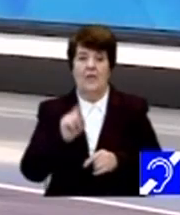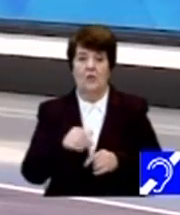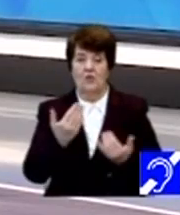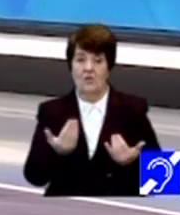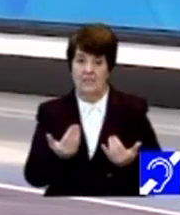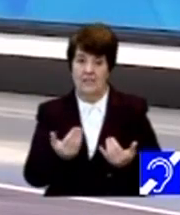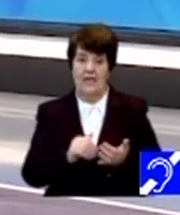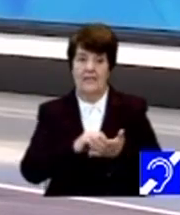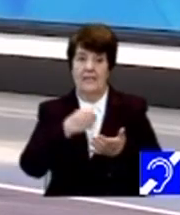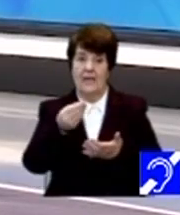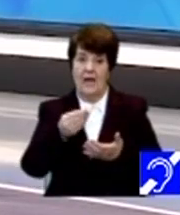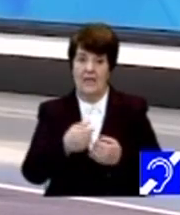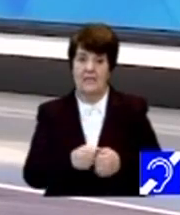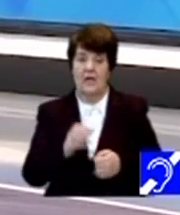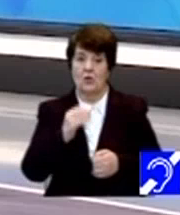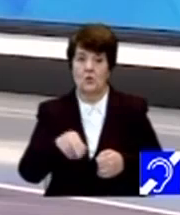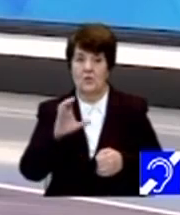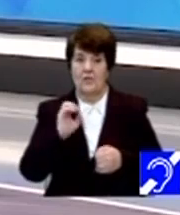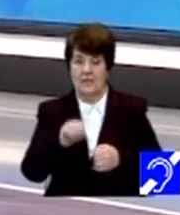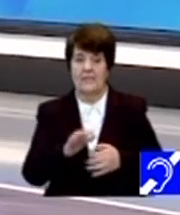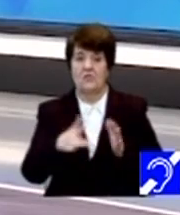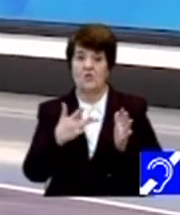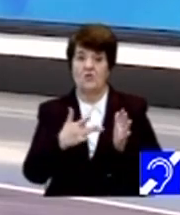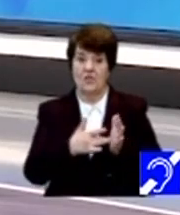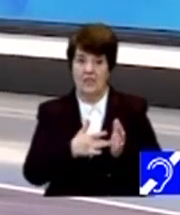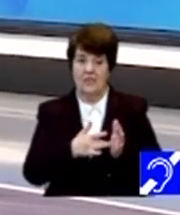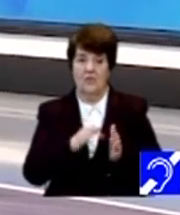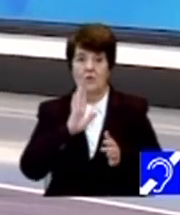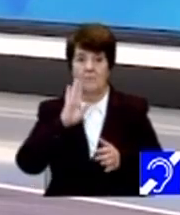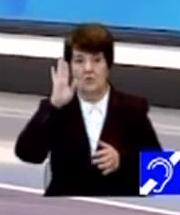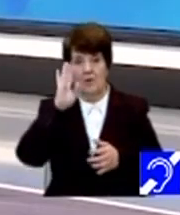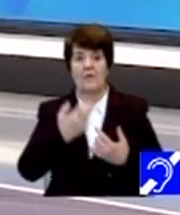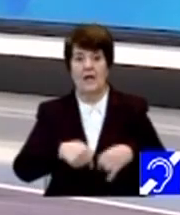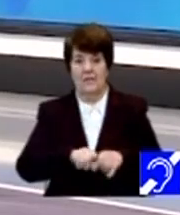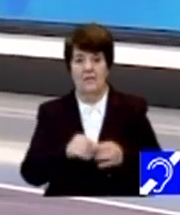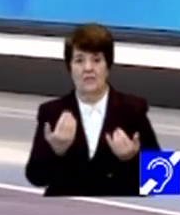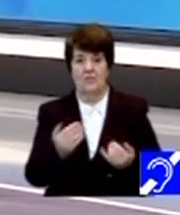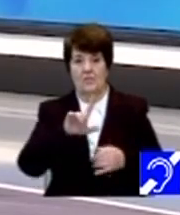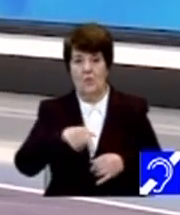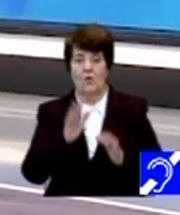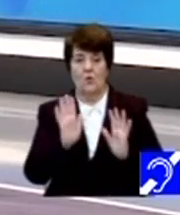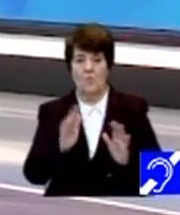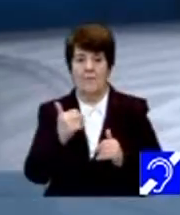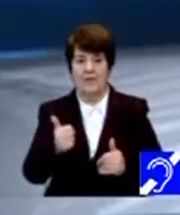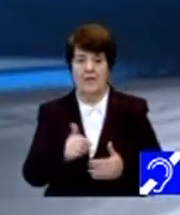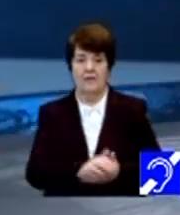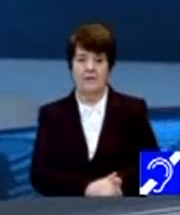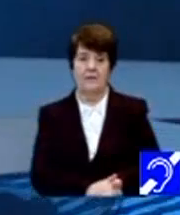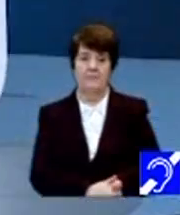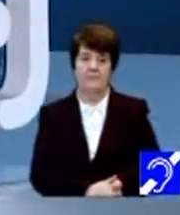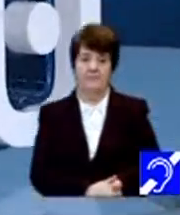mod normal pentru această dată din calendar, îndeosebi în sud-est și local în centru. Doamnelor, domnilor, atât despre vreme la această oră. Numai